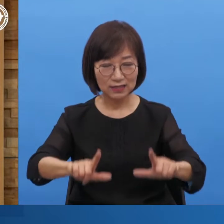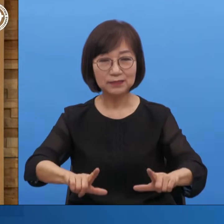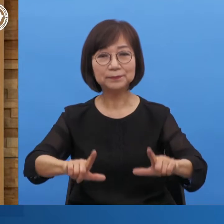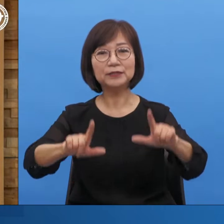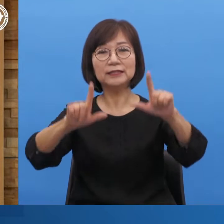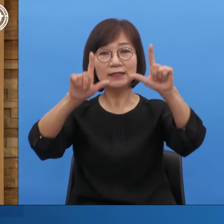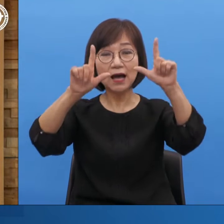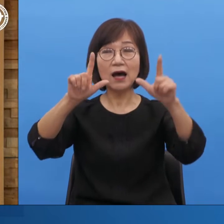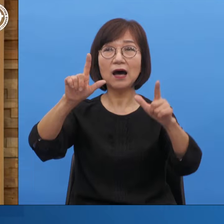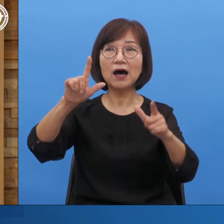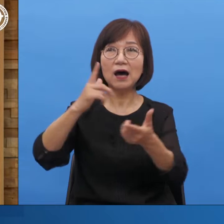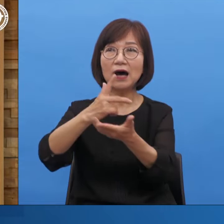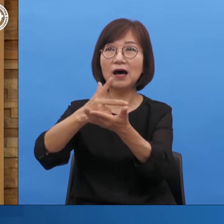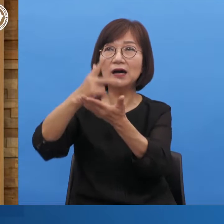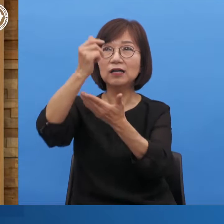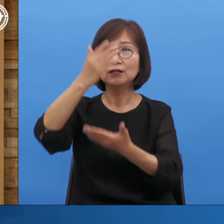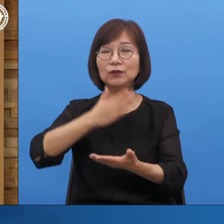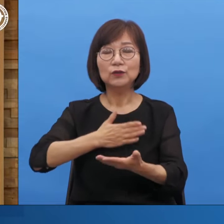날 기쁜